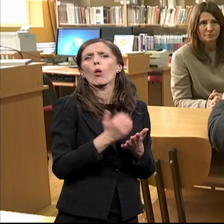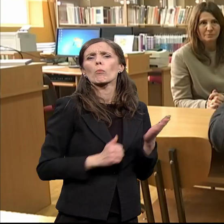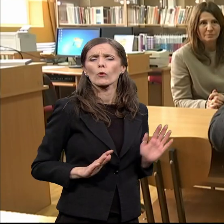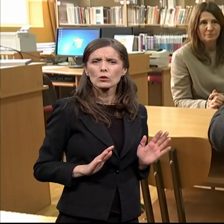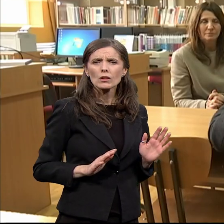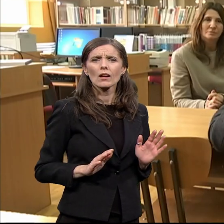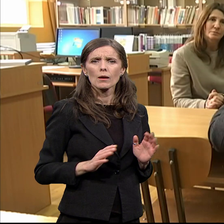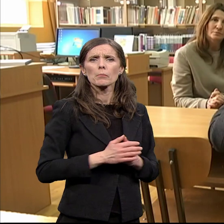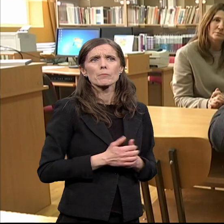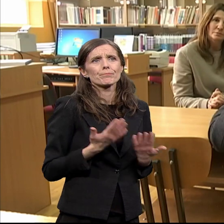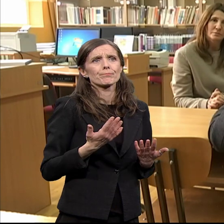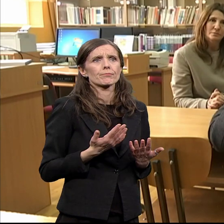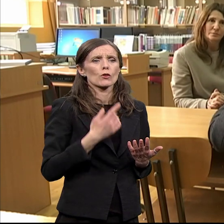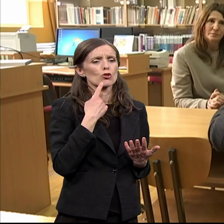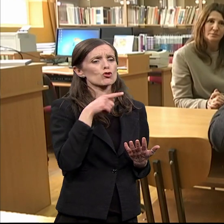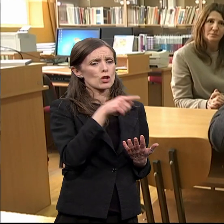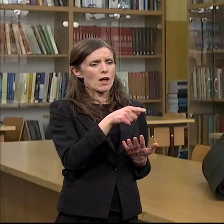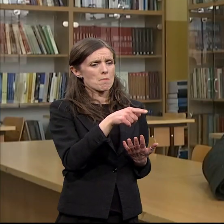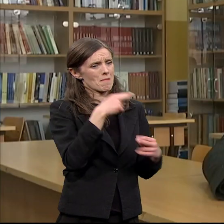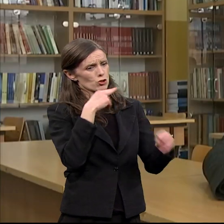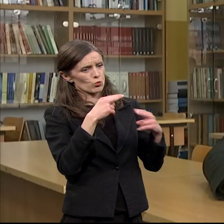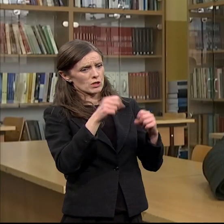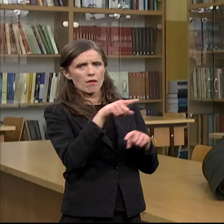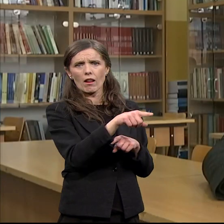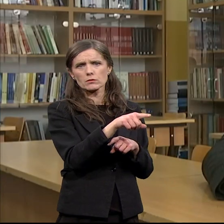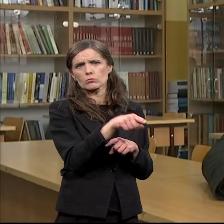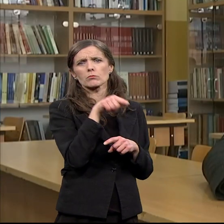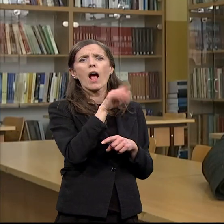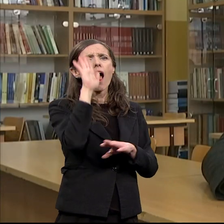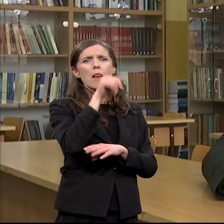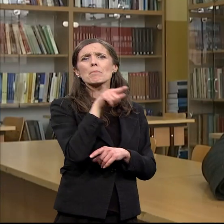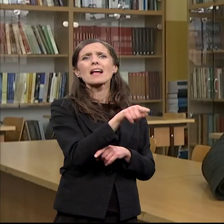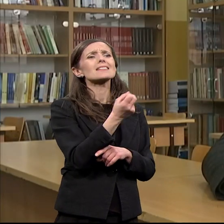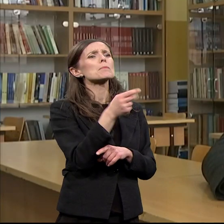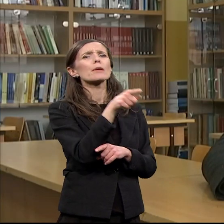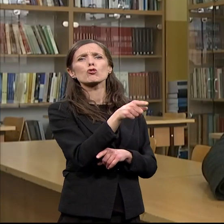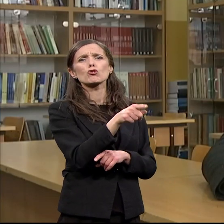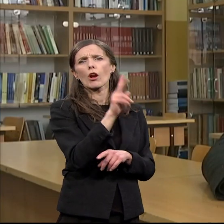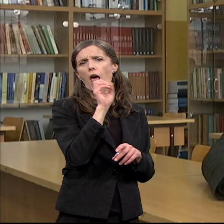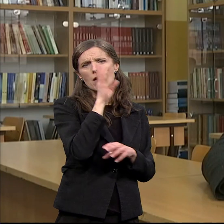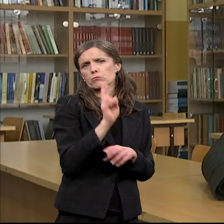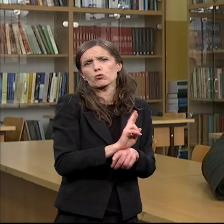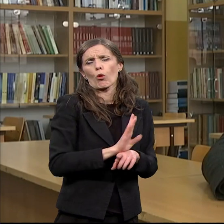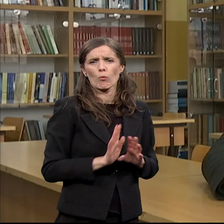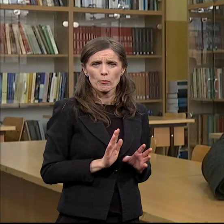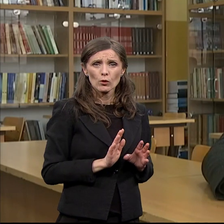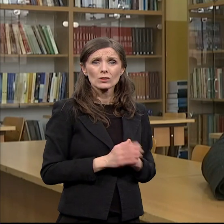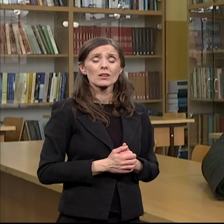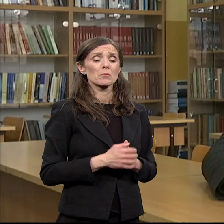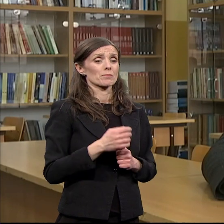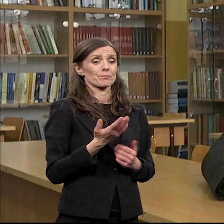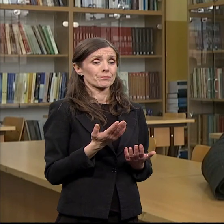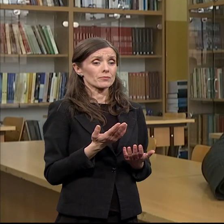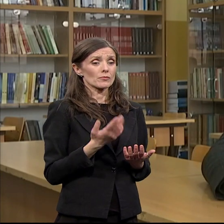a da tako kažem, sudske vlasti od strane Albanaca u Prištini. Dakle, ne